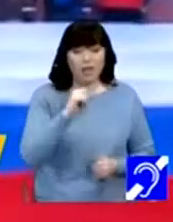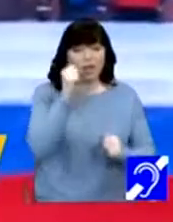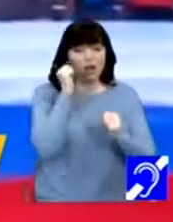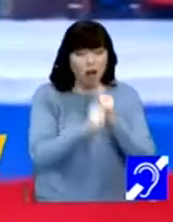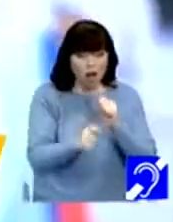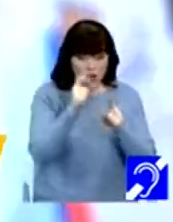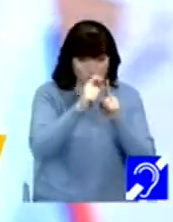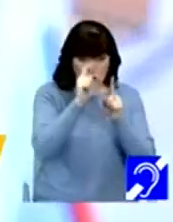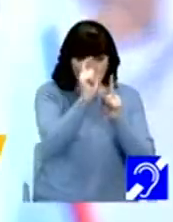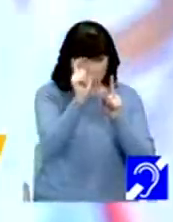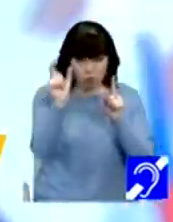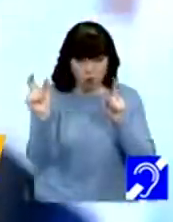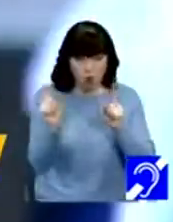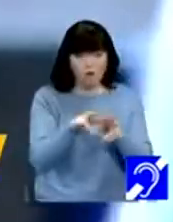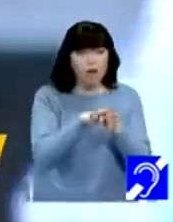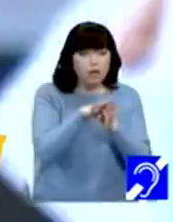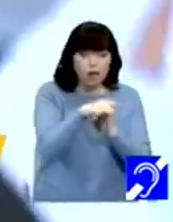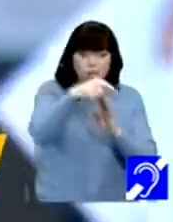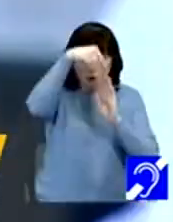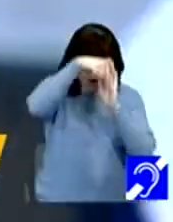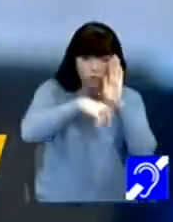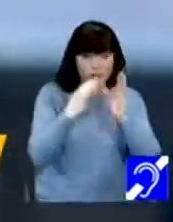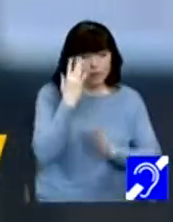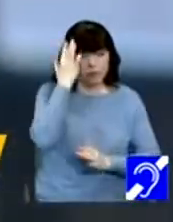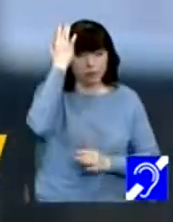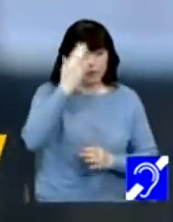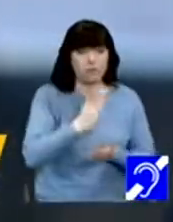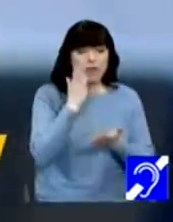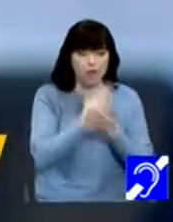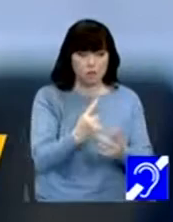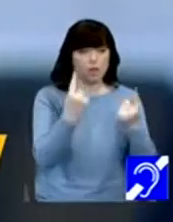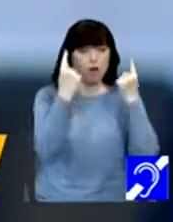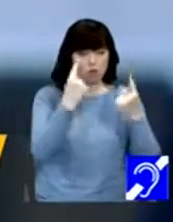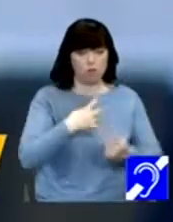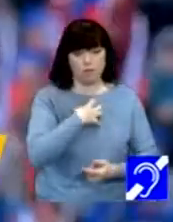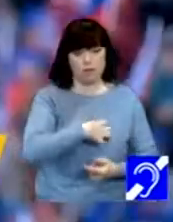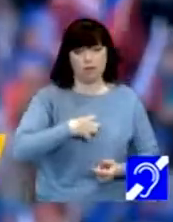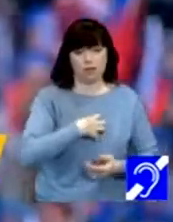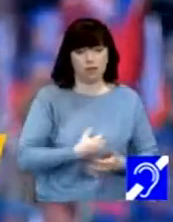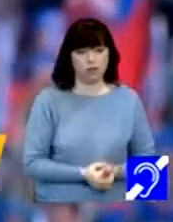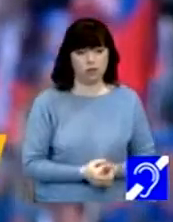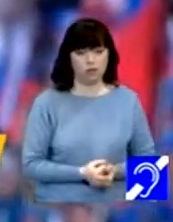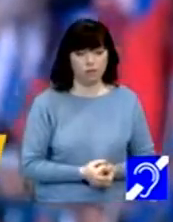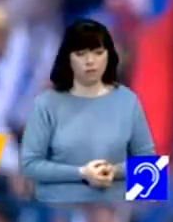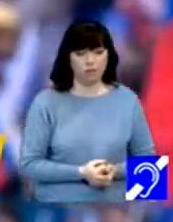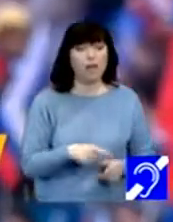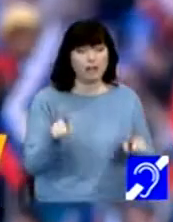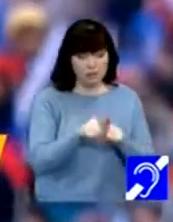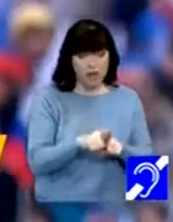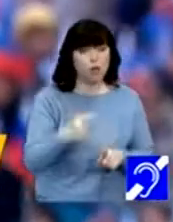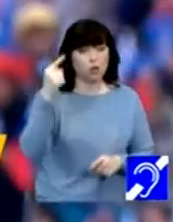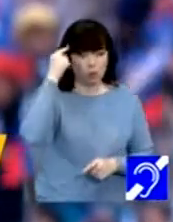каждое слово, наполнено глубоким смыслом, имеет огромное значение. Так наверняка